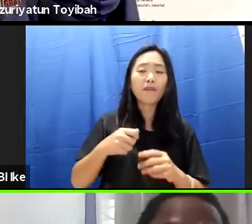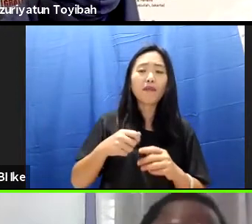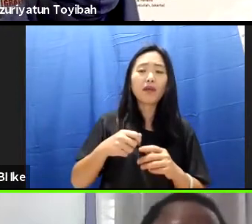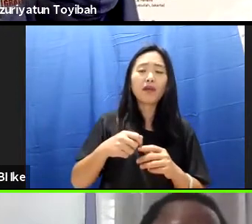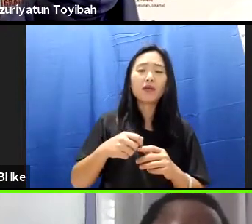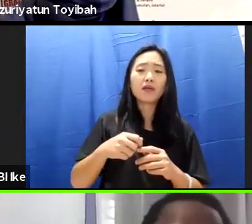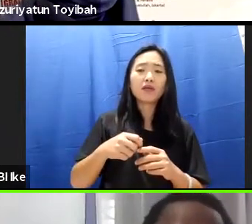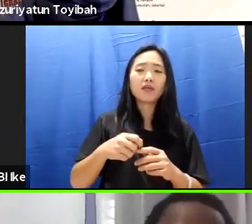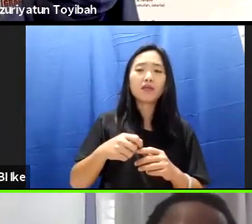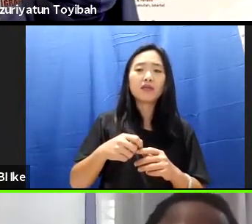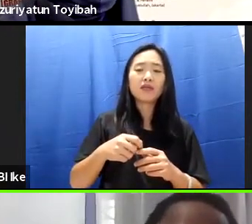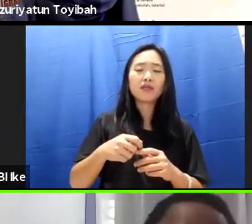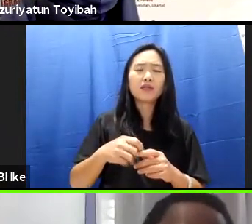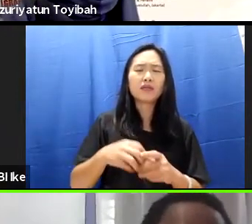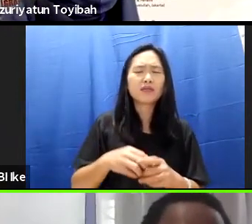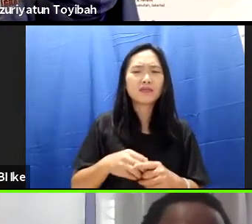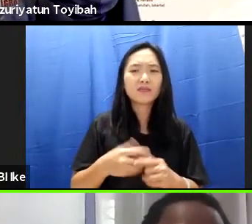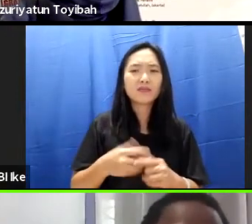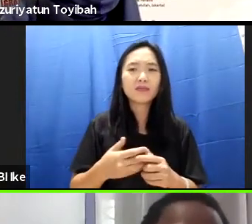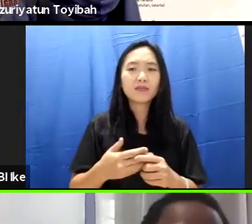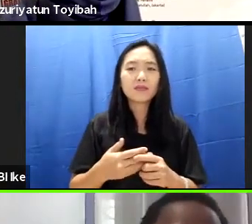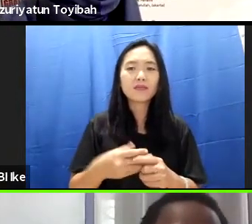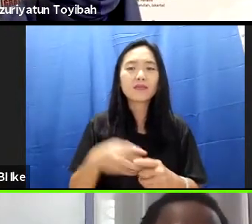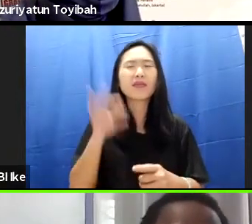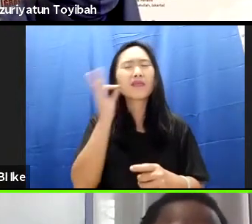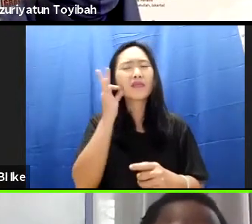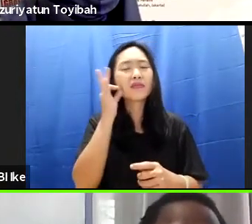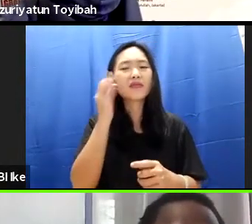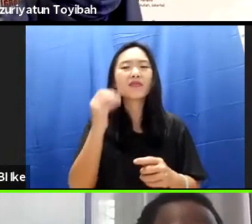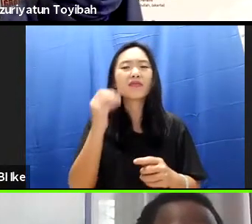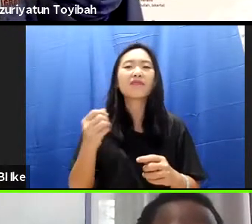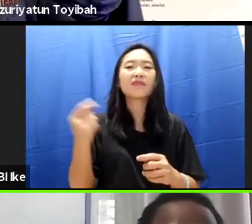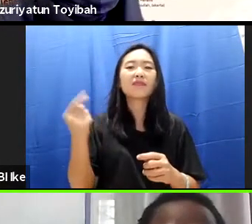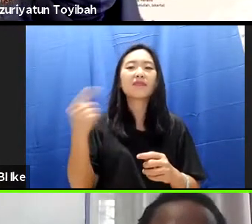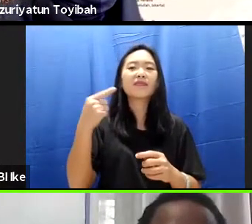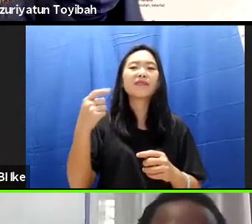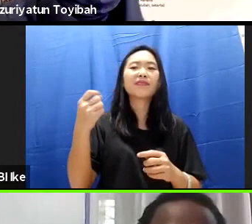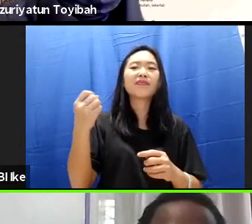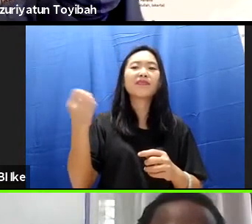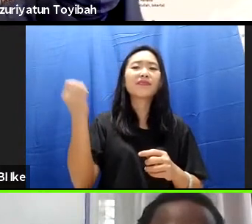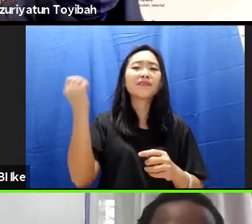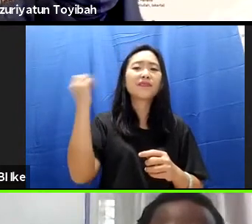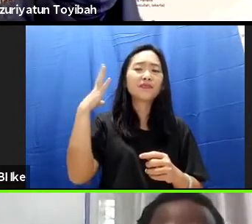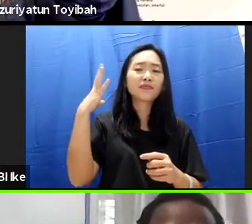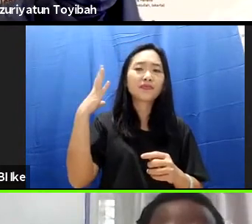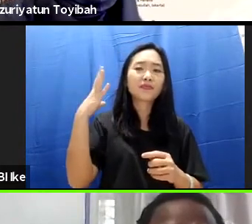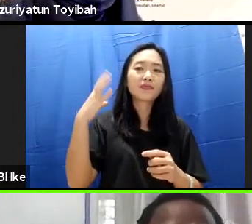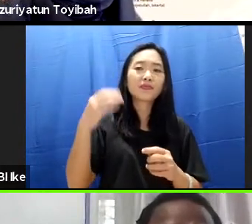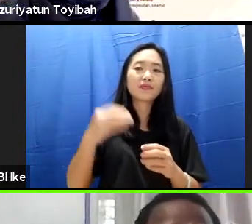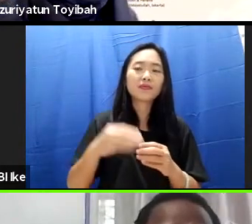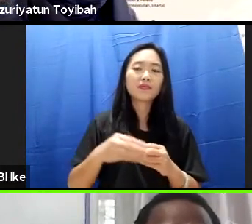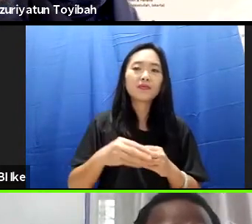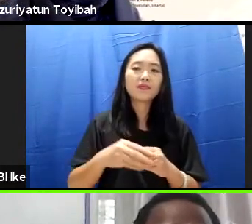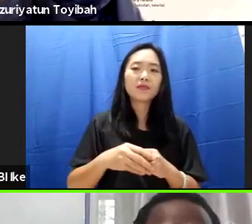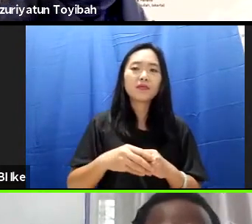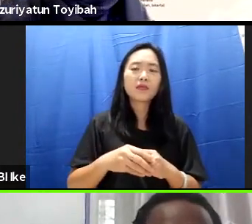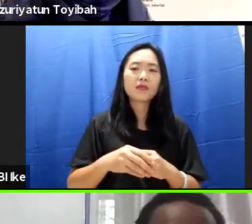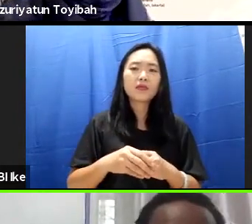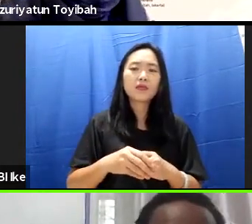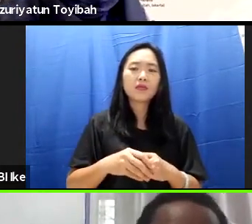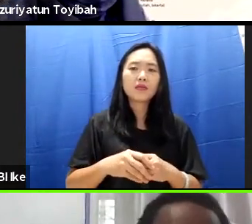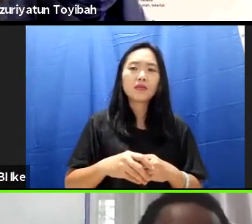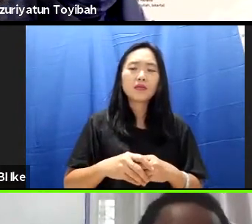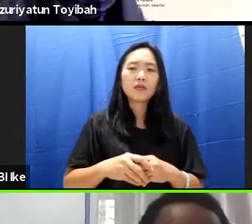ini. Tetapi pada generasi sebelumnya itu penghargaan terhadap perempuan dan mendorong perempuan untuk, walaupun memang ada